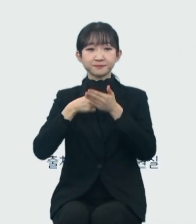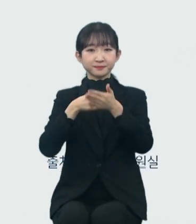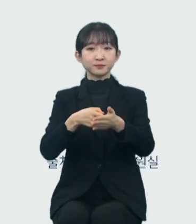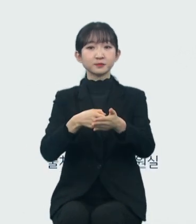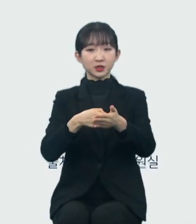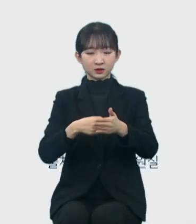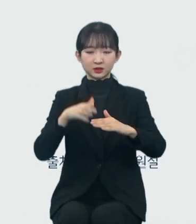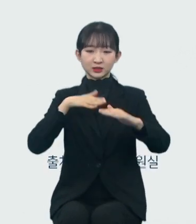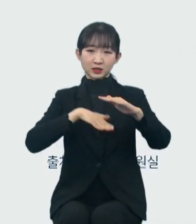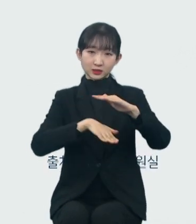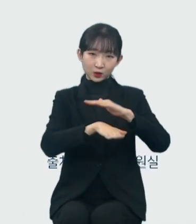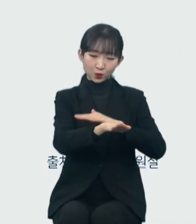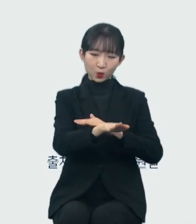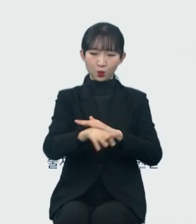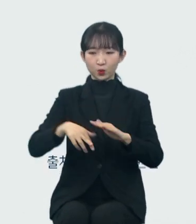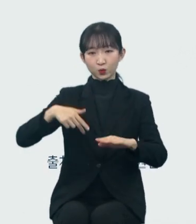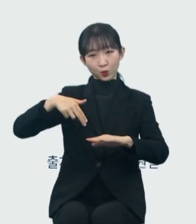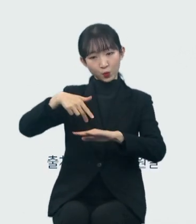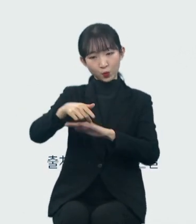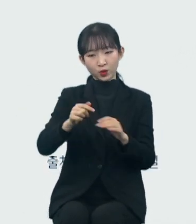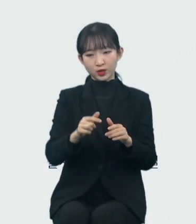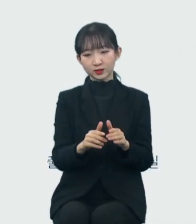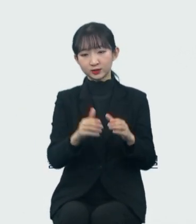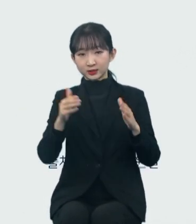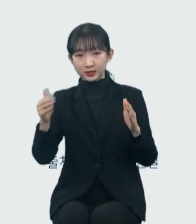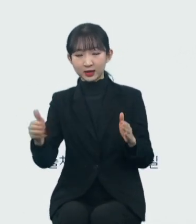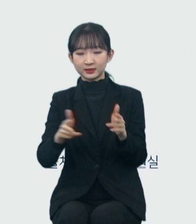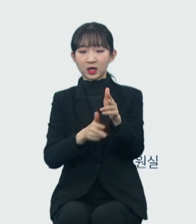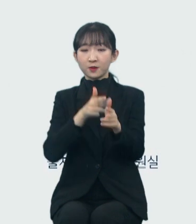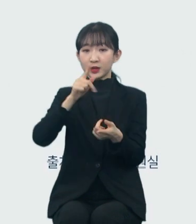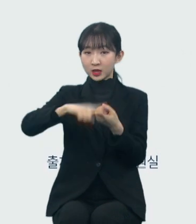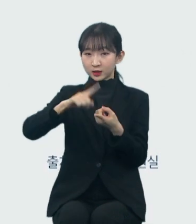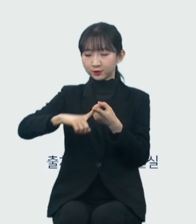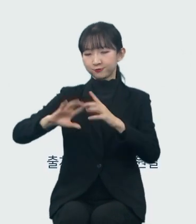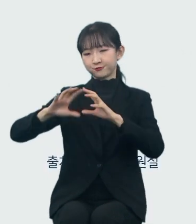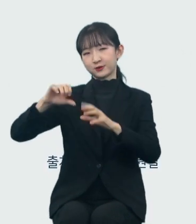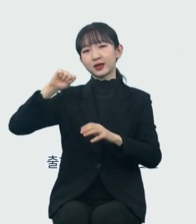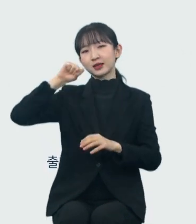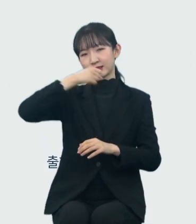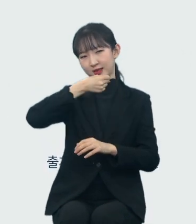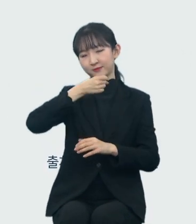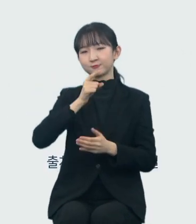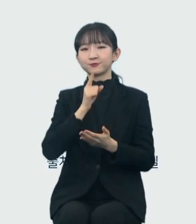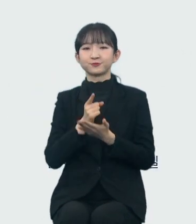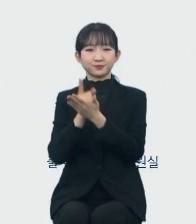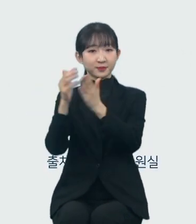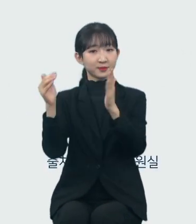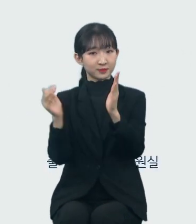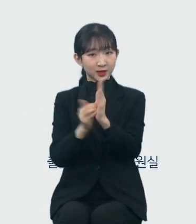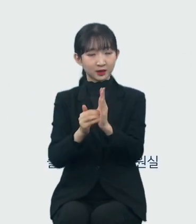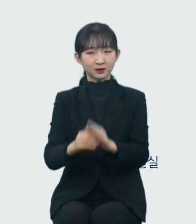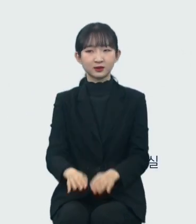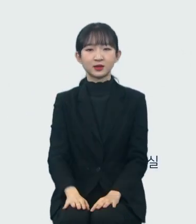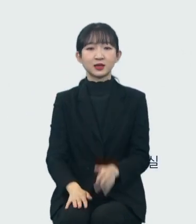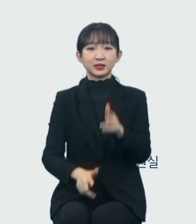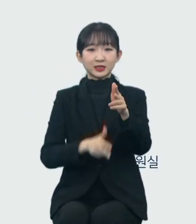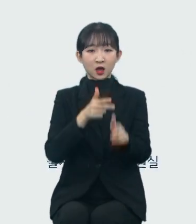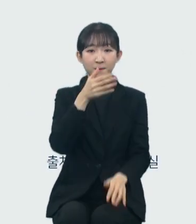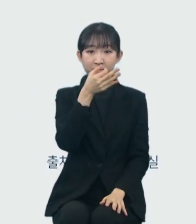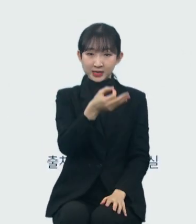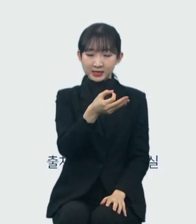지하차도와 공공지하보도 연장 사업에 대한 국비 지원도 주문했습니다. 총사업비는 보상과 이자가